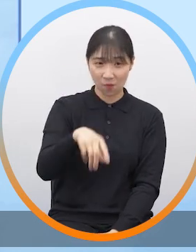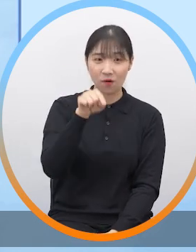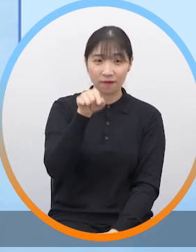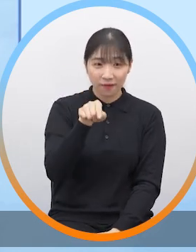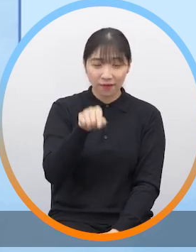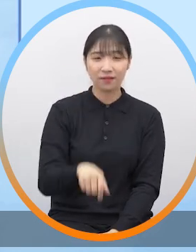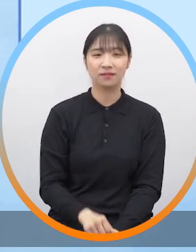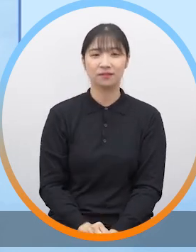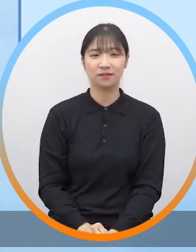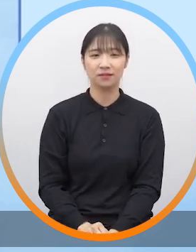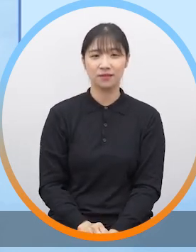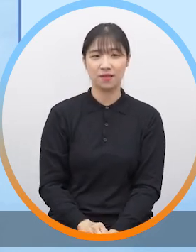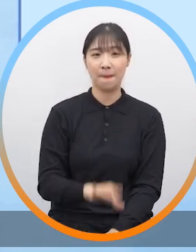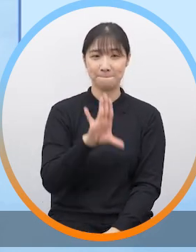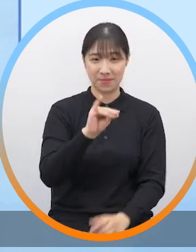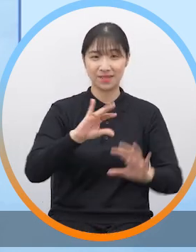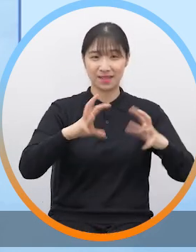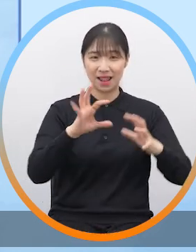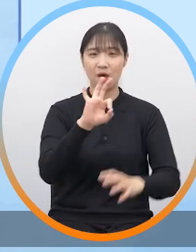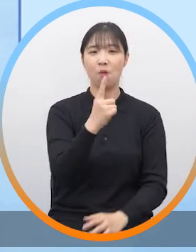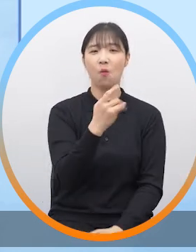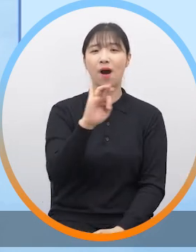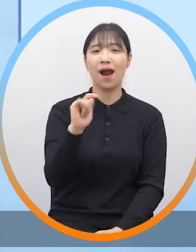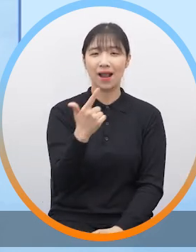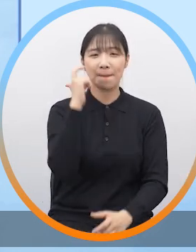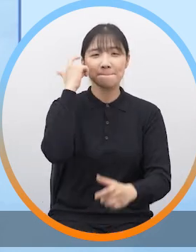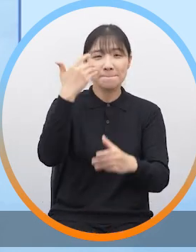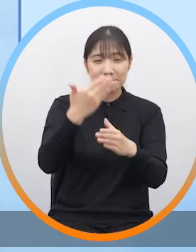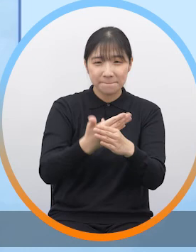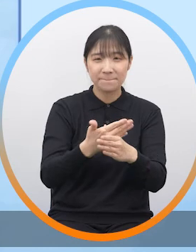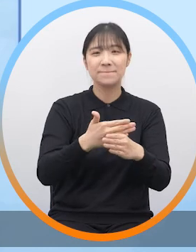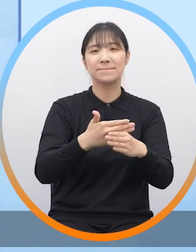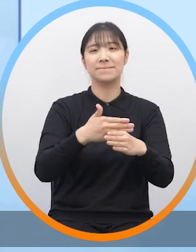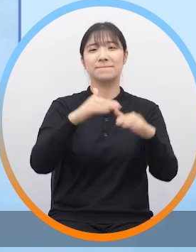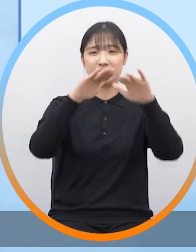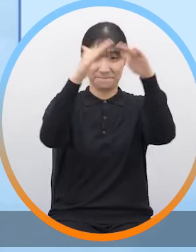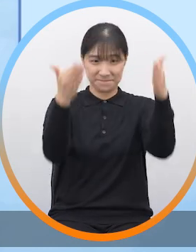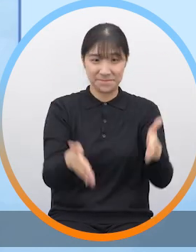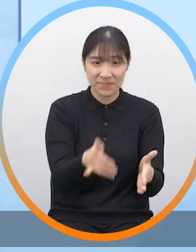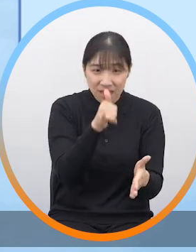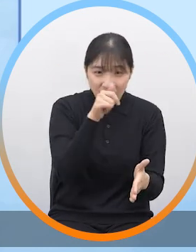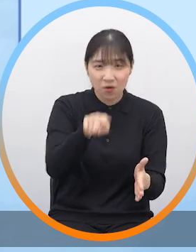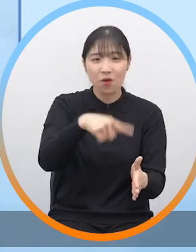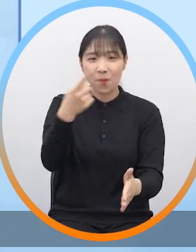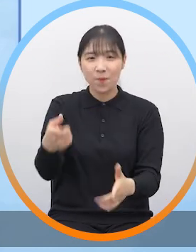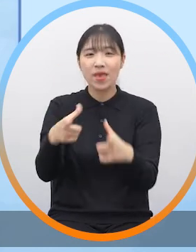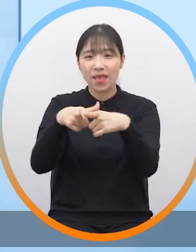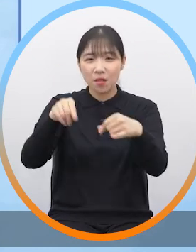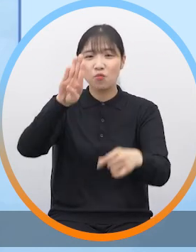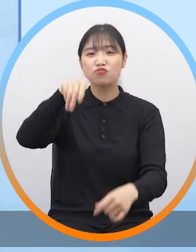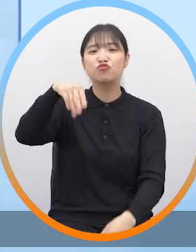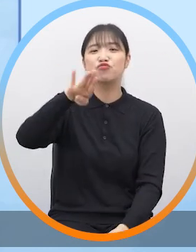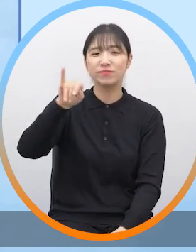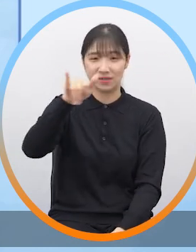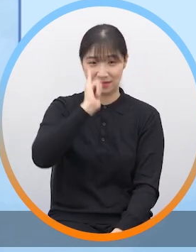거기에 백제국 왕인박사 현창비가 있고 그 옆에 일본 부비가